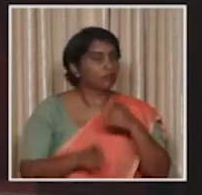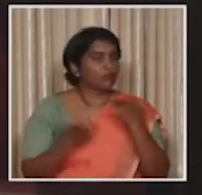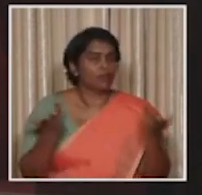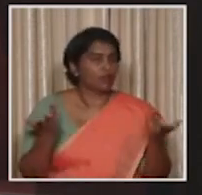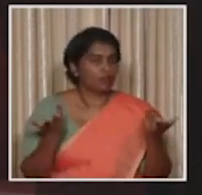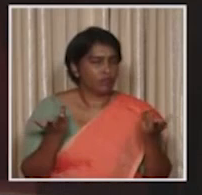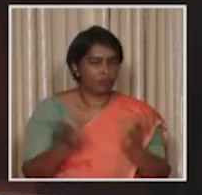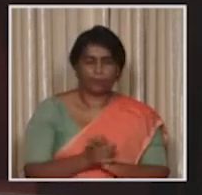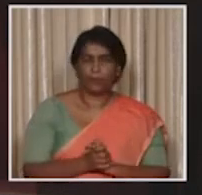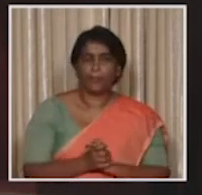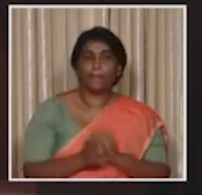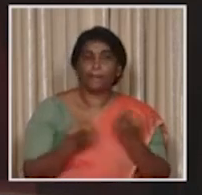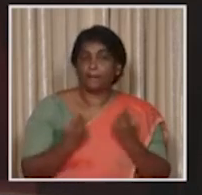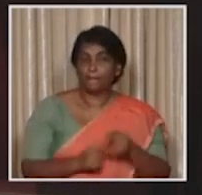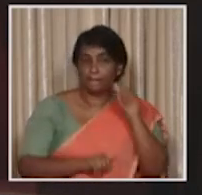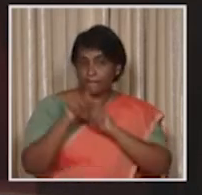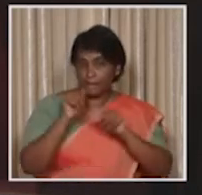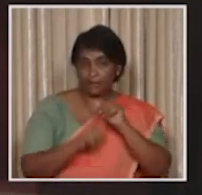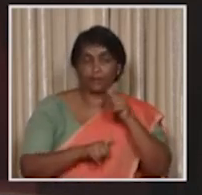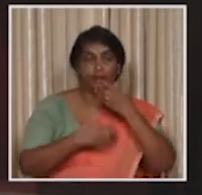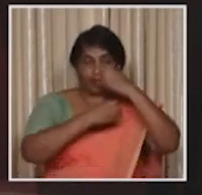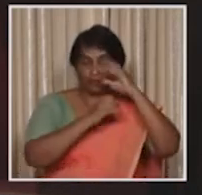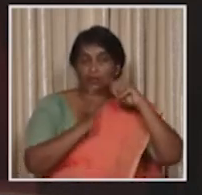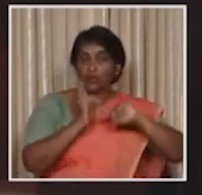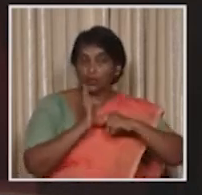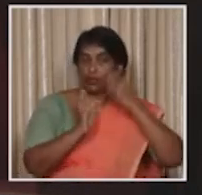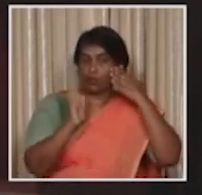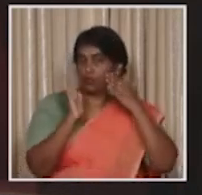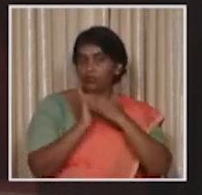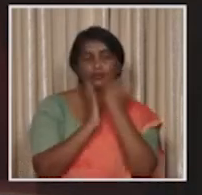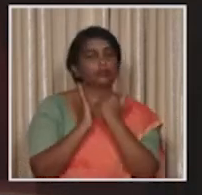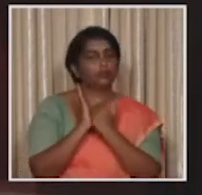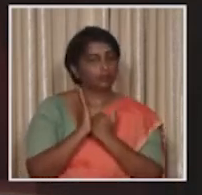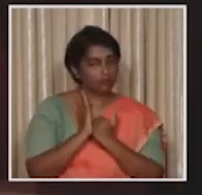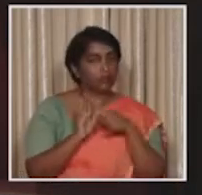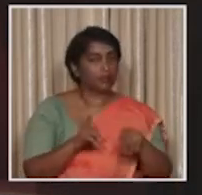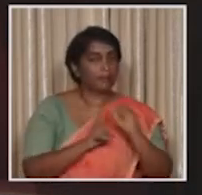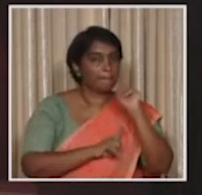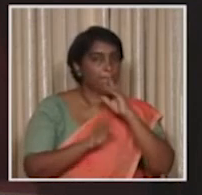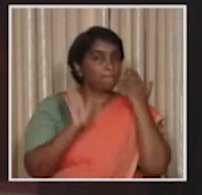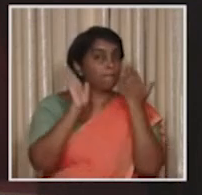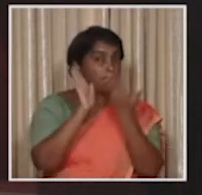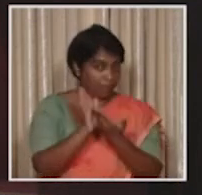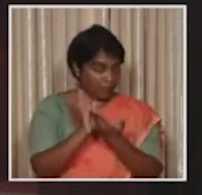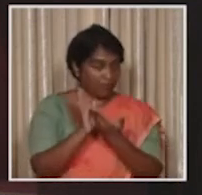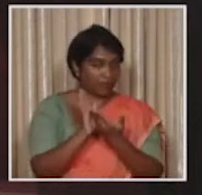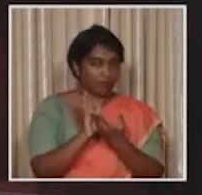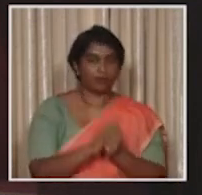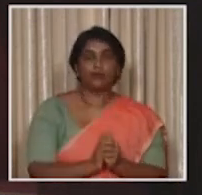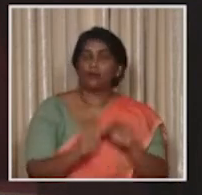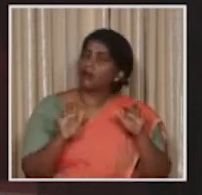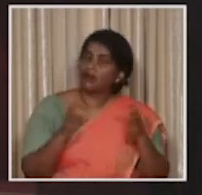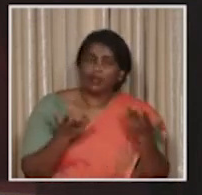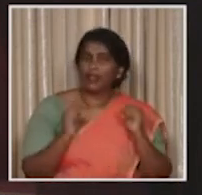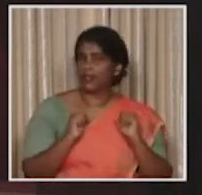මොනවාද? හිඟ ඖෂධ සහ රසායනාගාර උපකරණ පිළිබඳ ලයිස්තුවක් මෙම සභාවට ඉදිරිපත් කරන්නේද?